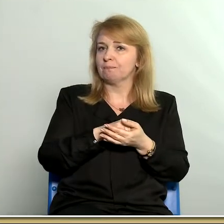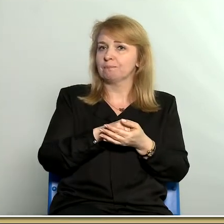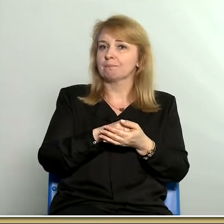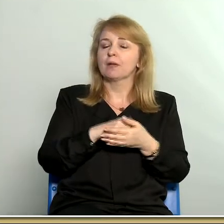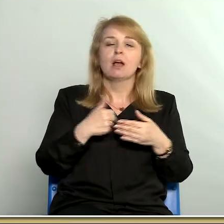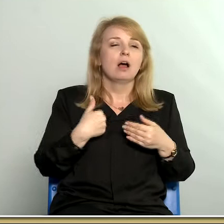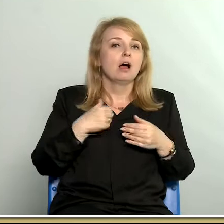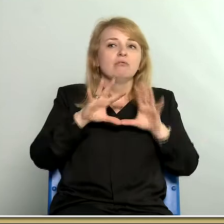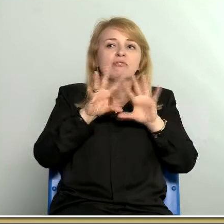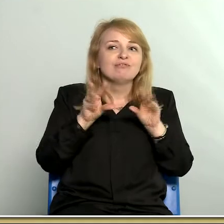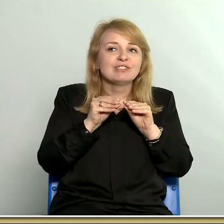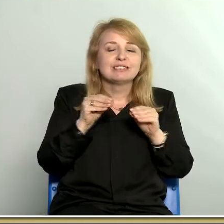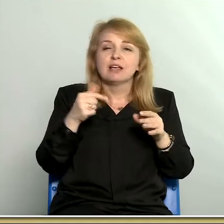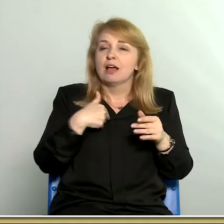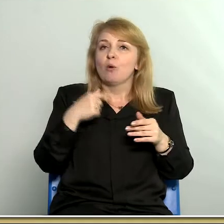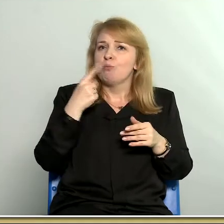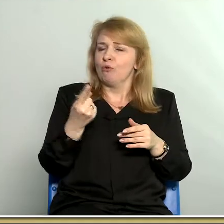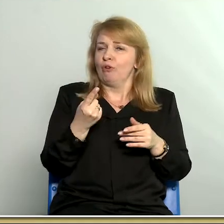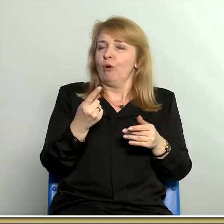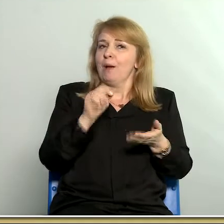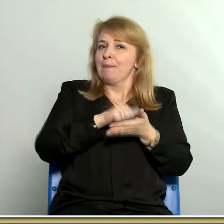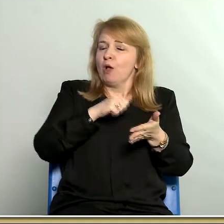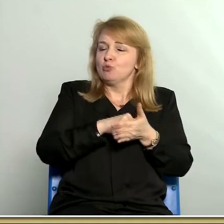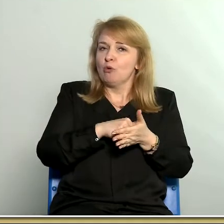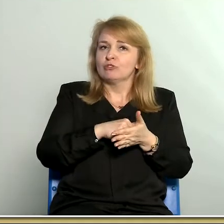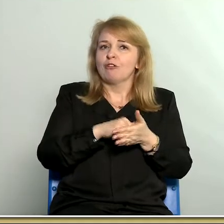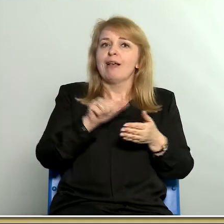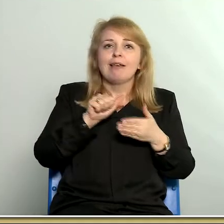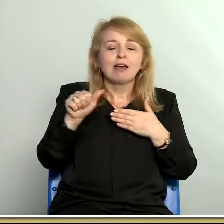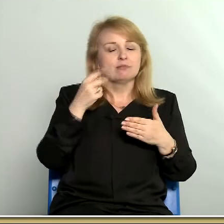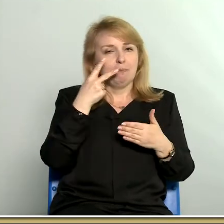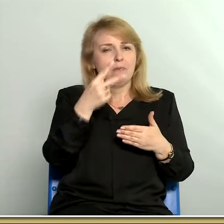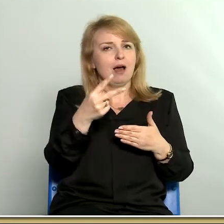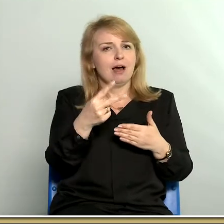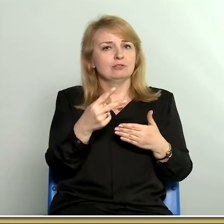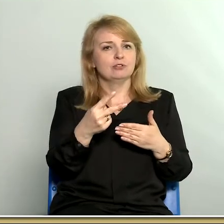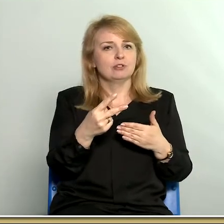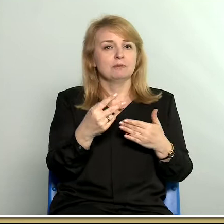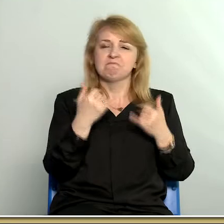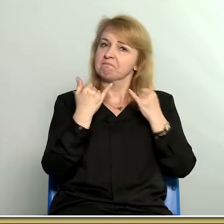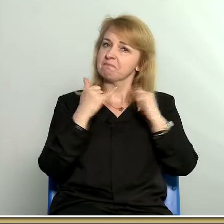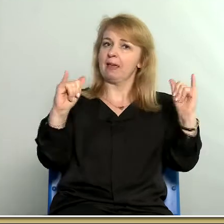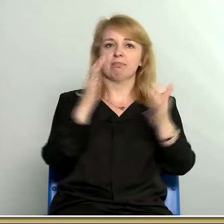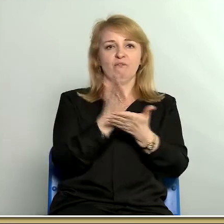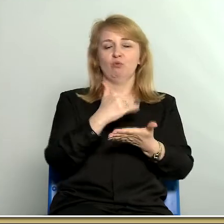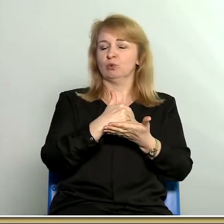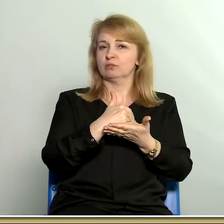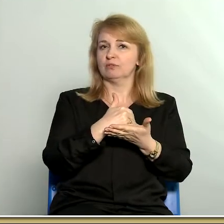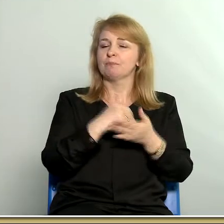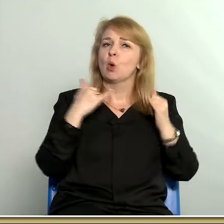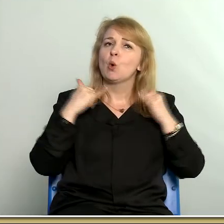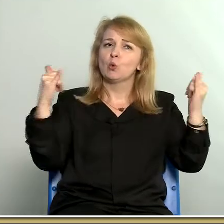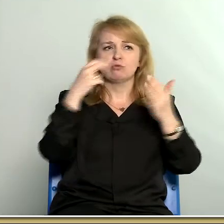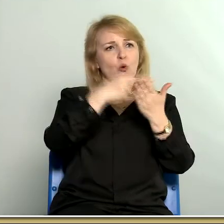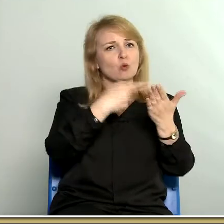pobrzodników wypowiedzi jest tak, że Mazowsze jest widziane inaczej przez rozporządzenia, przez Komisję